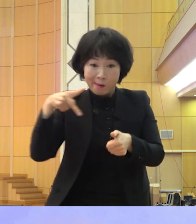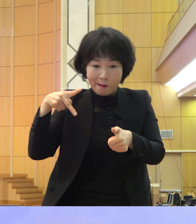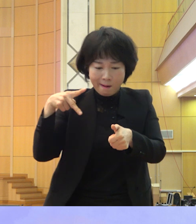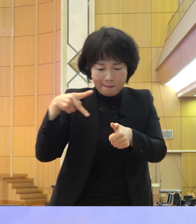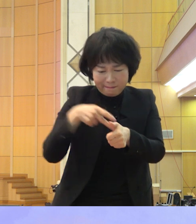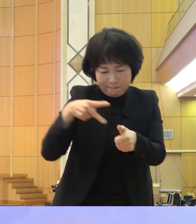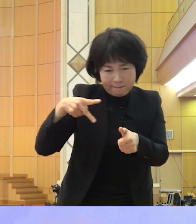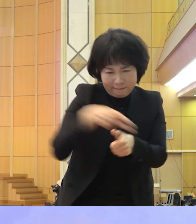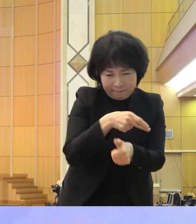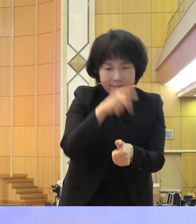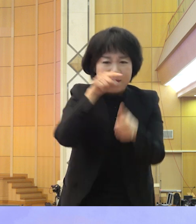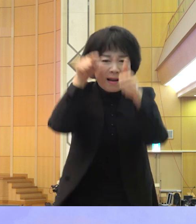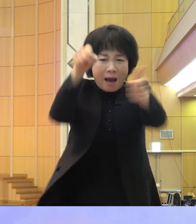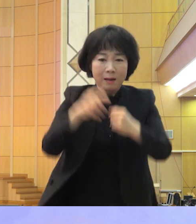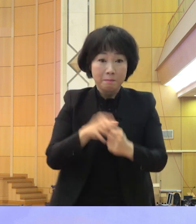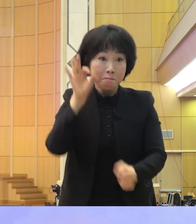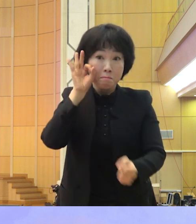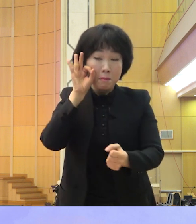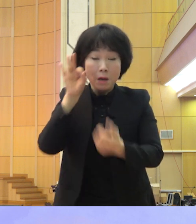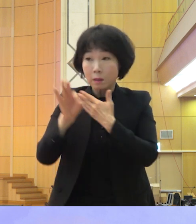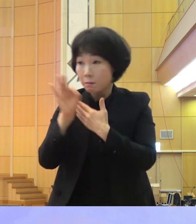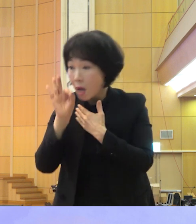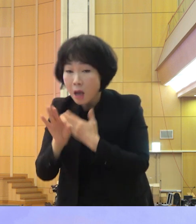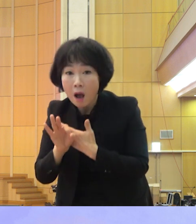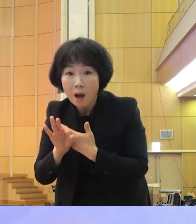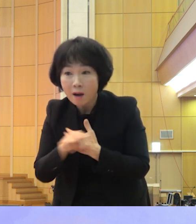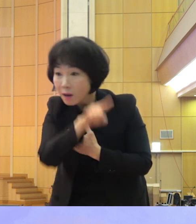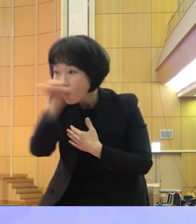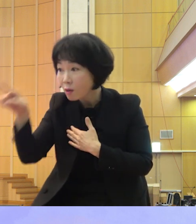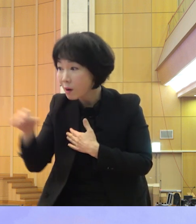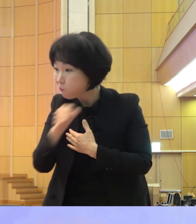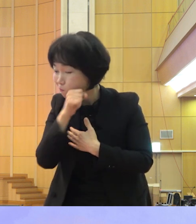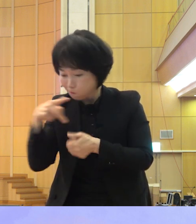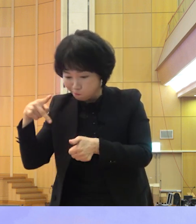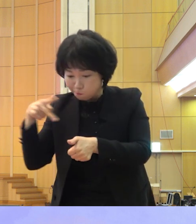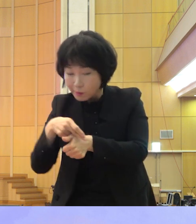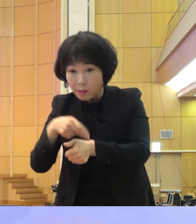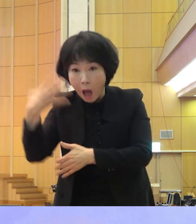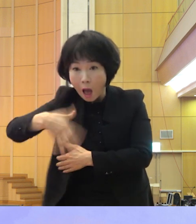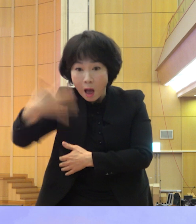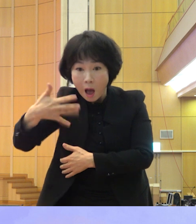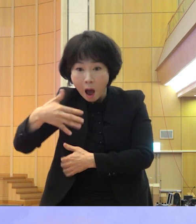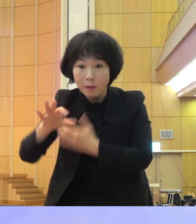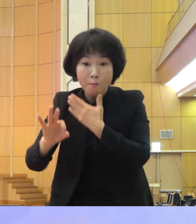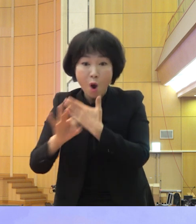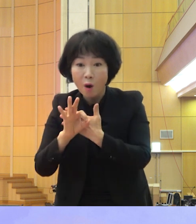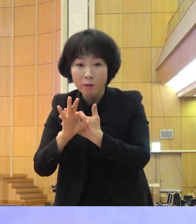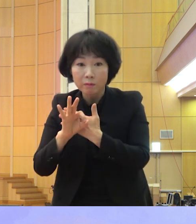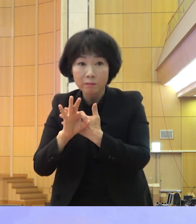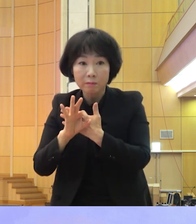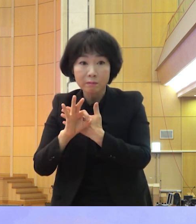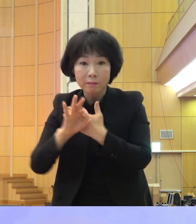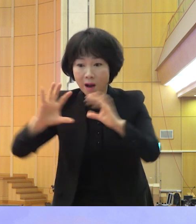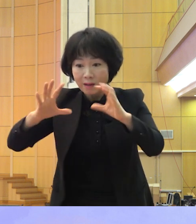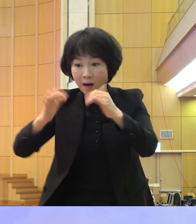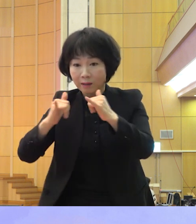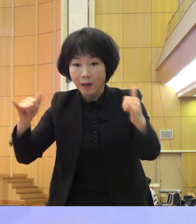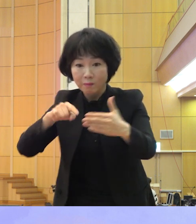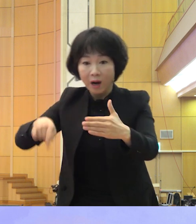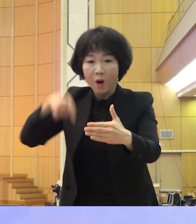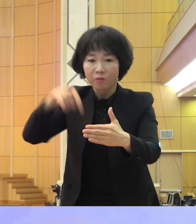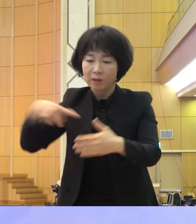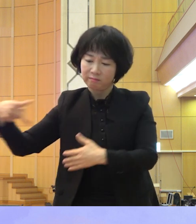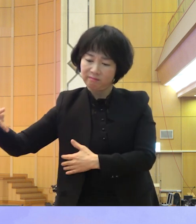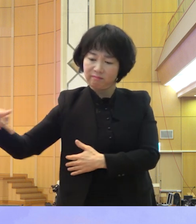잘라내라는 거죠. 만일에 이렇게 할례를 받지 아니하면 백성